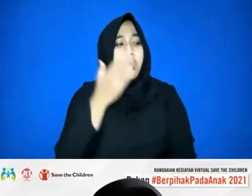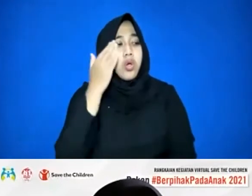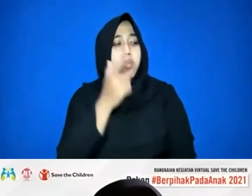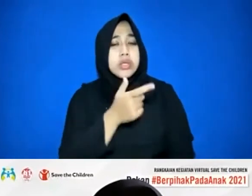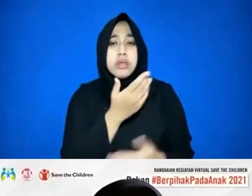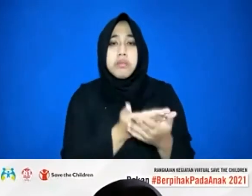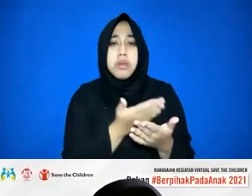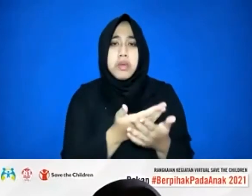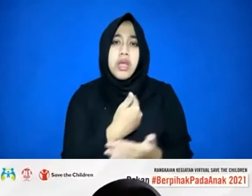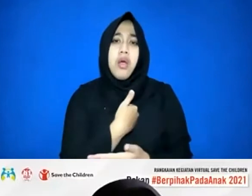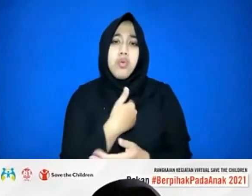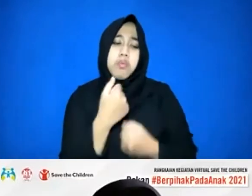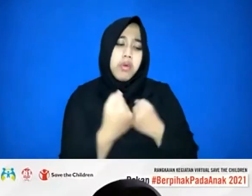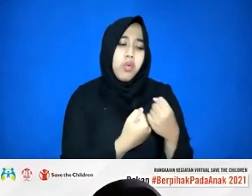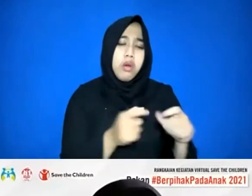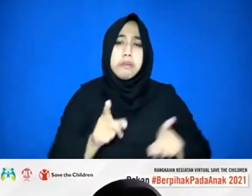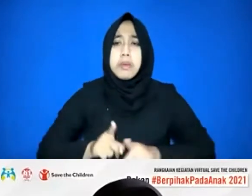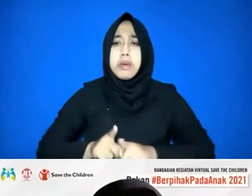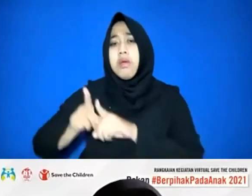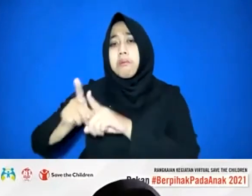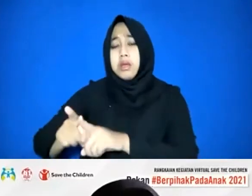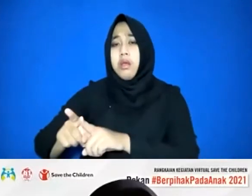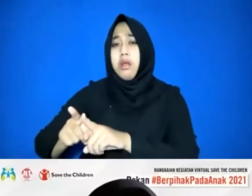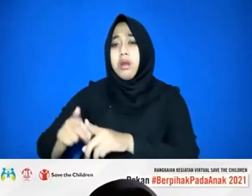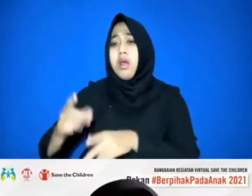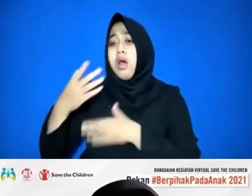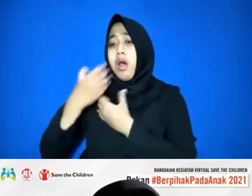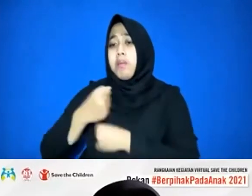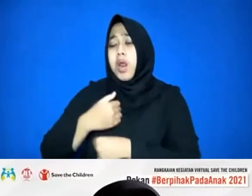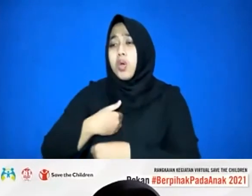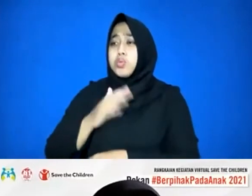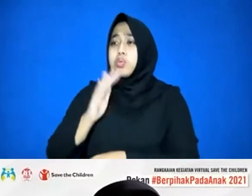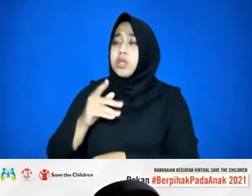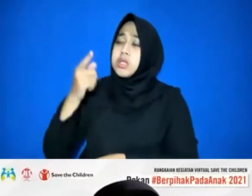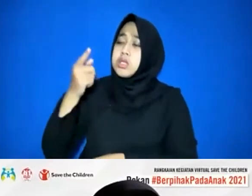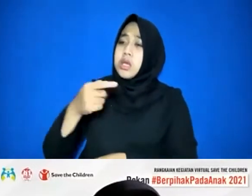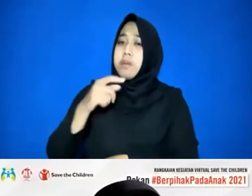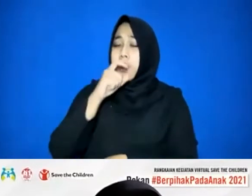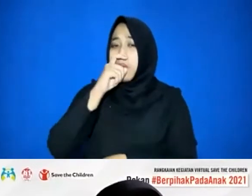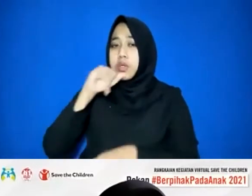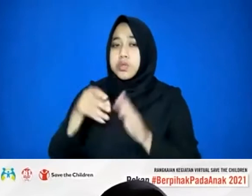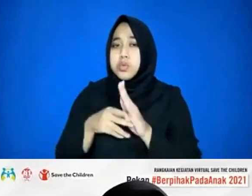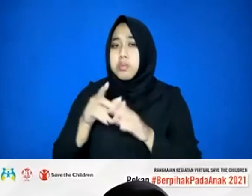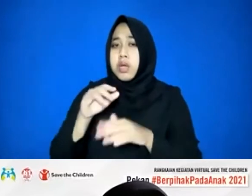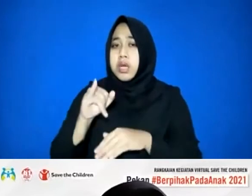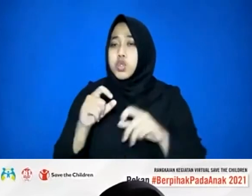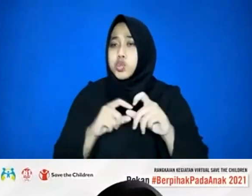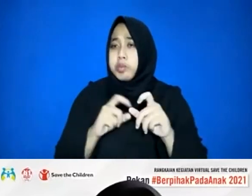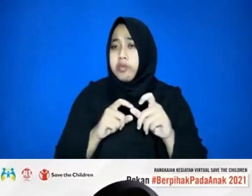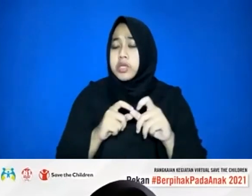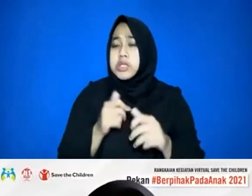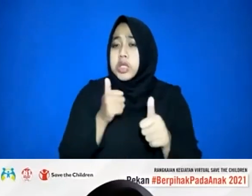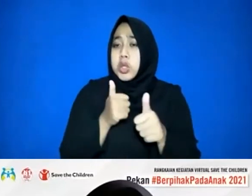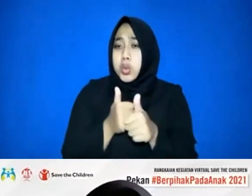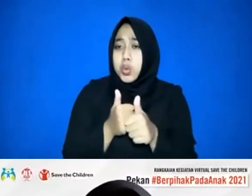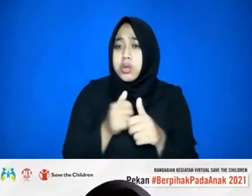meminta aku untuk melakukan pendampingan. Jadi harapanku nanti di sana Mas Jumali sebagai supervisor juga